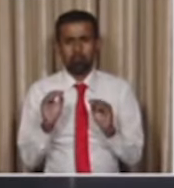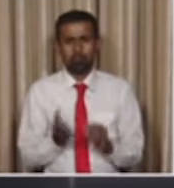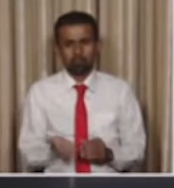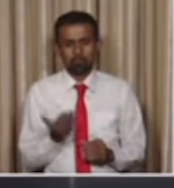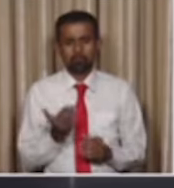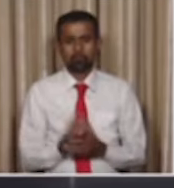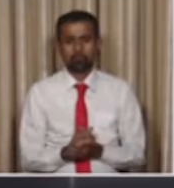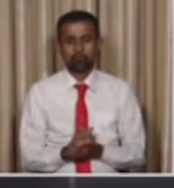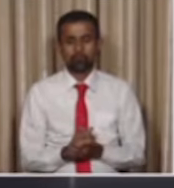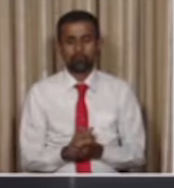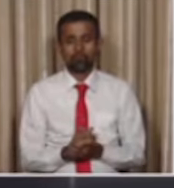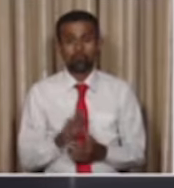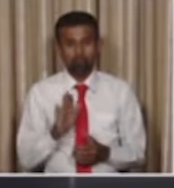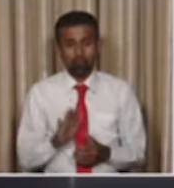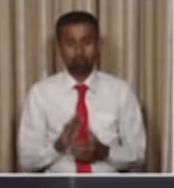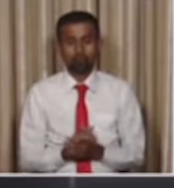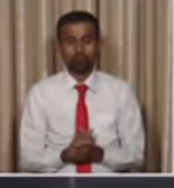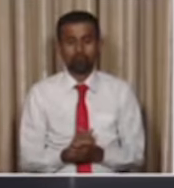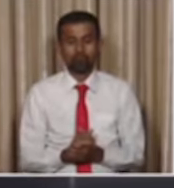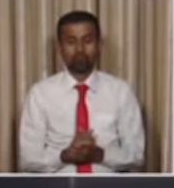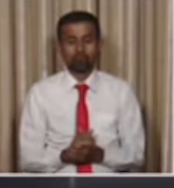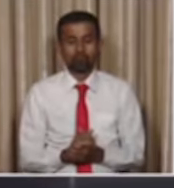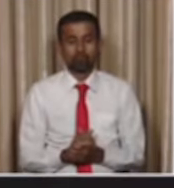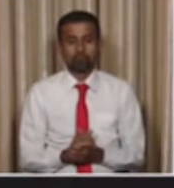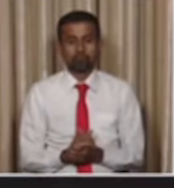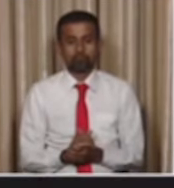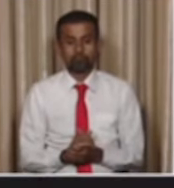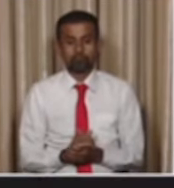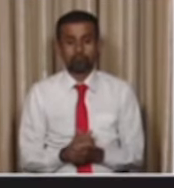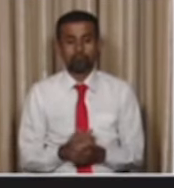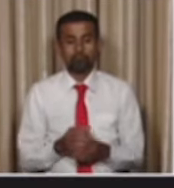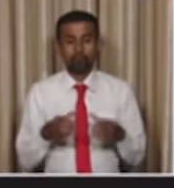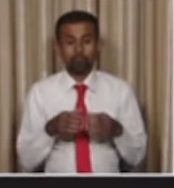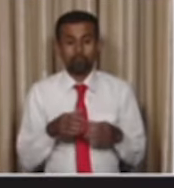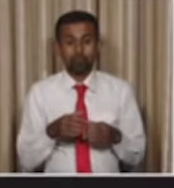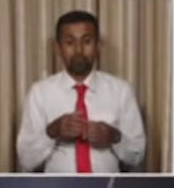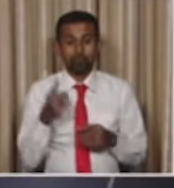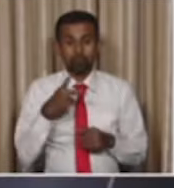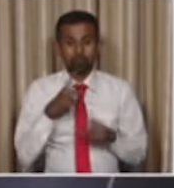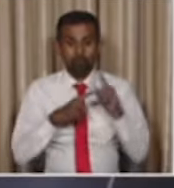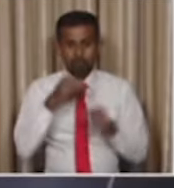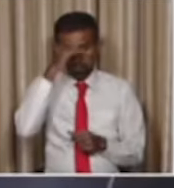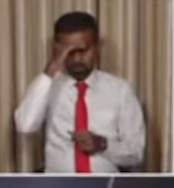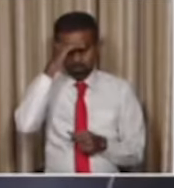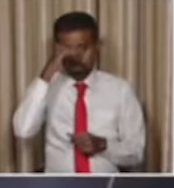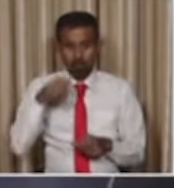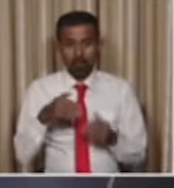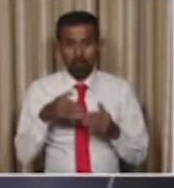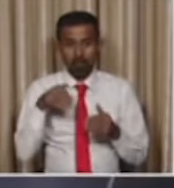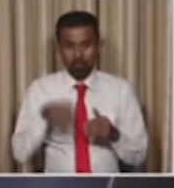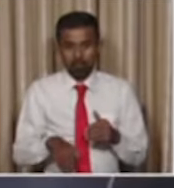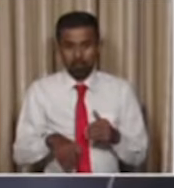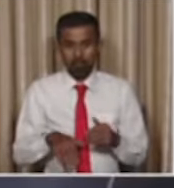කරන්න ඕනේ. ඒක තමයි කල යුත්තේ. එතන කන්ද සභානායකතුමා. අර නියෝජ්‍ය කතානායකතුමනි